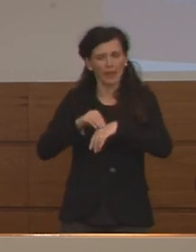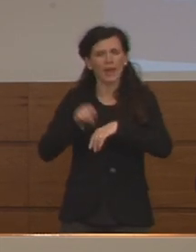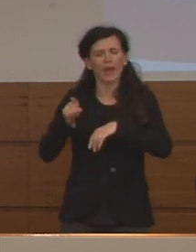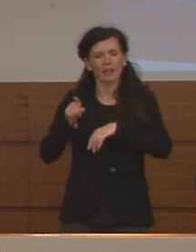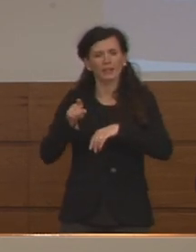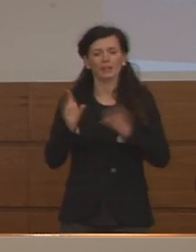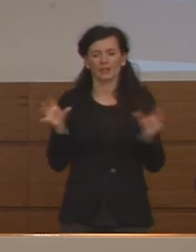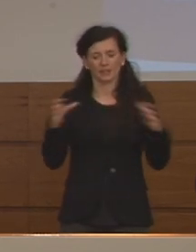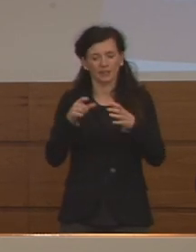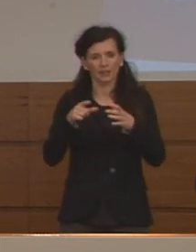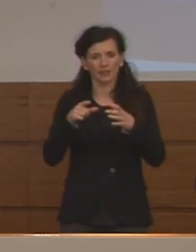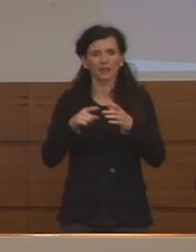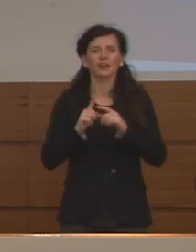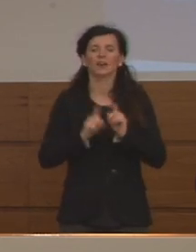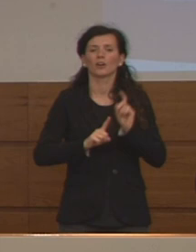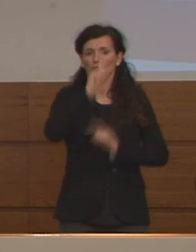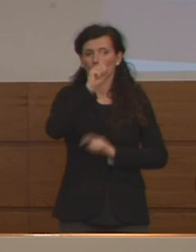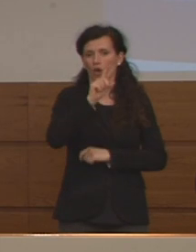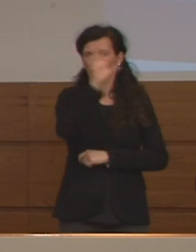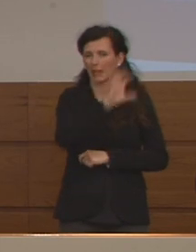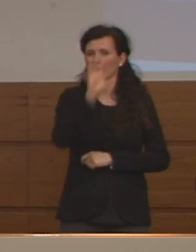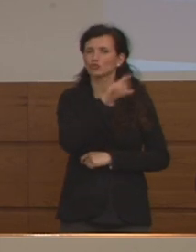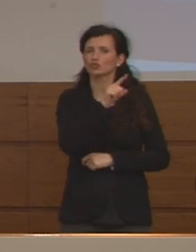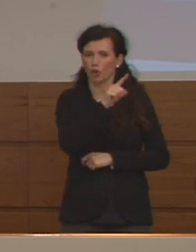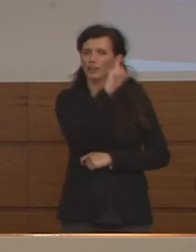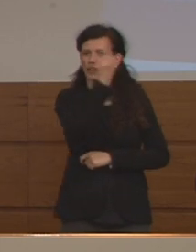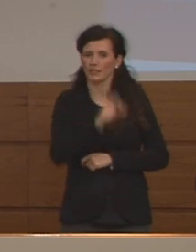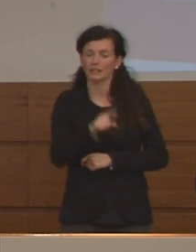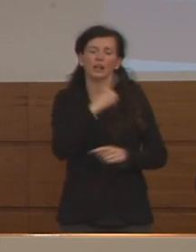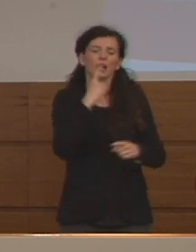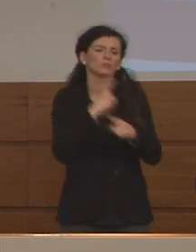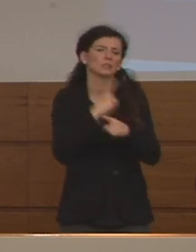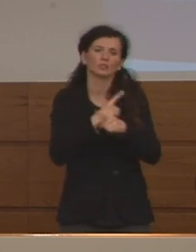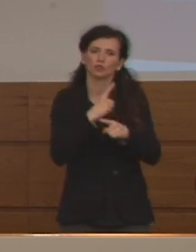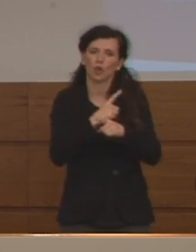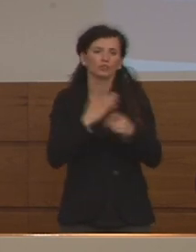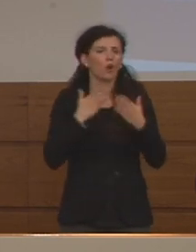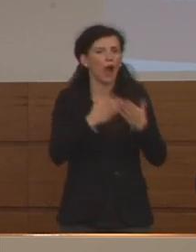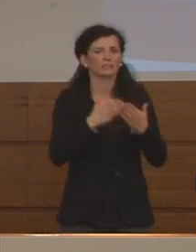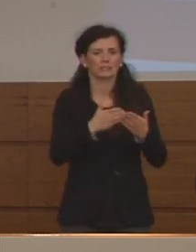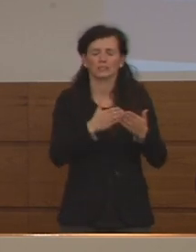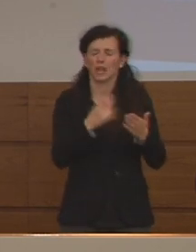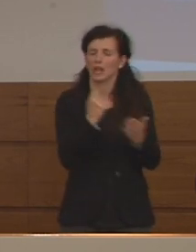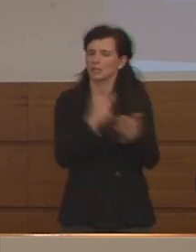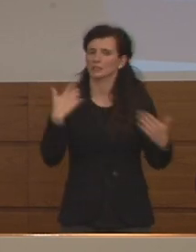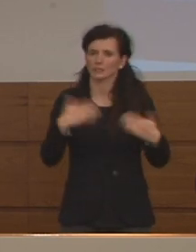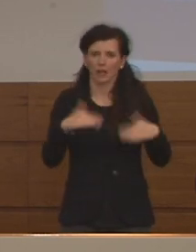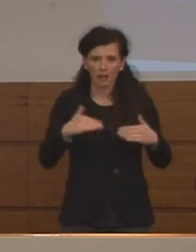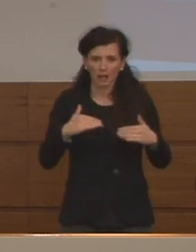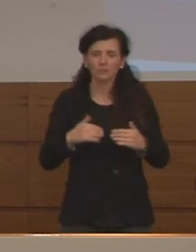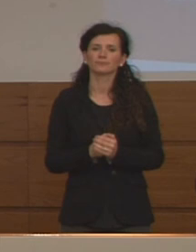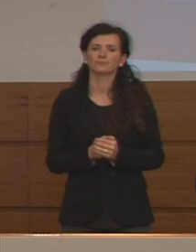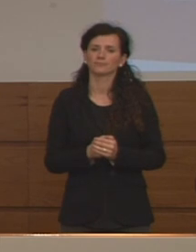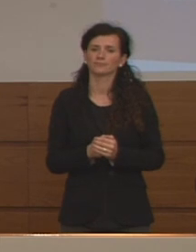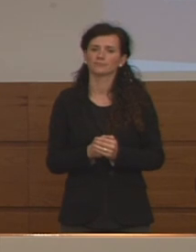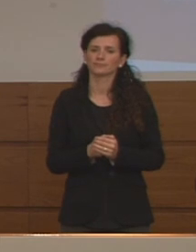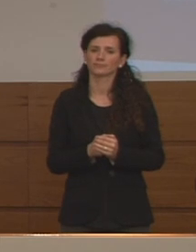tra le regioni del nord maggiormente bisognevoli di assistenza e un